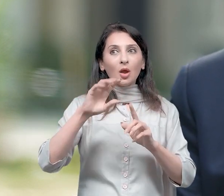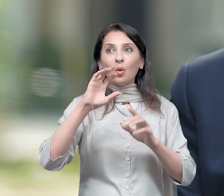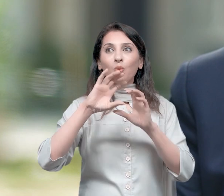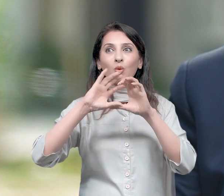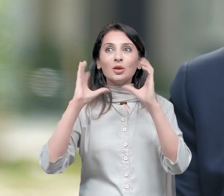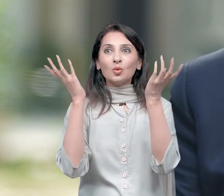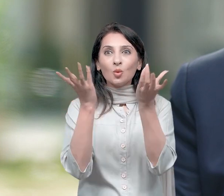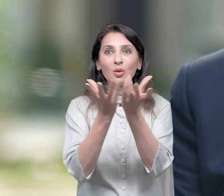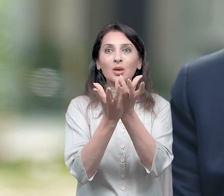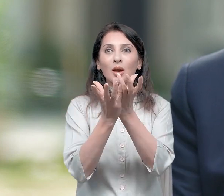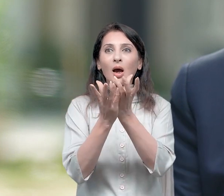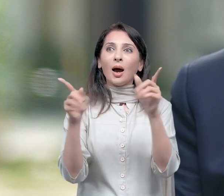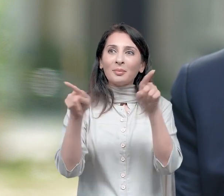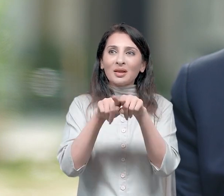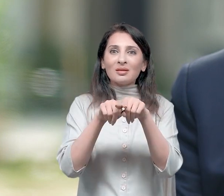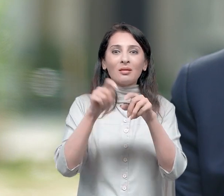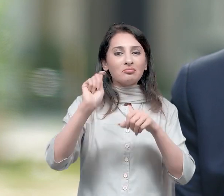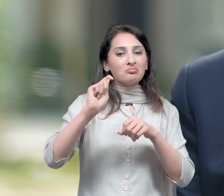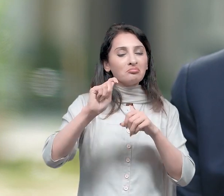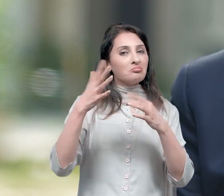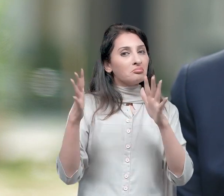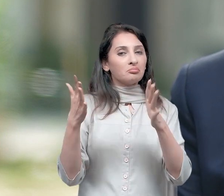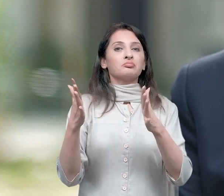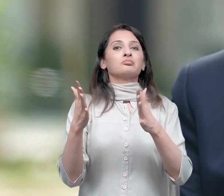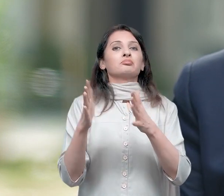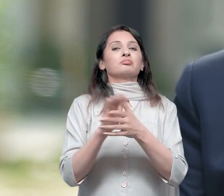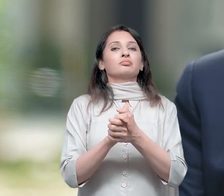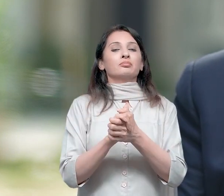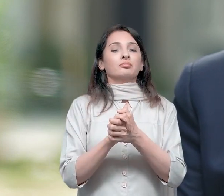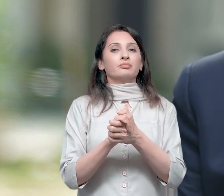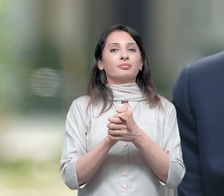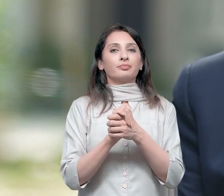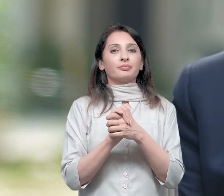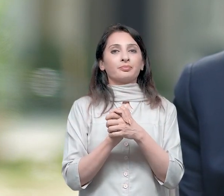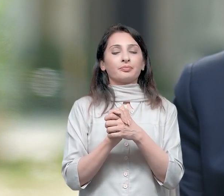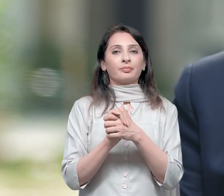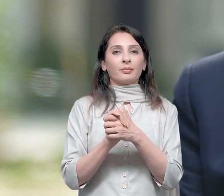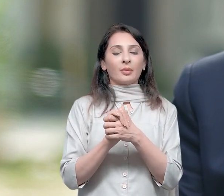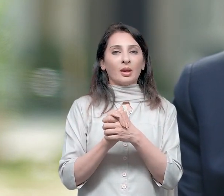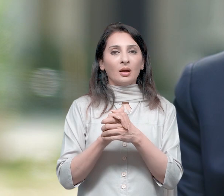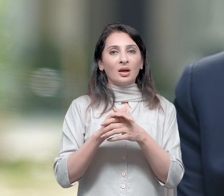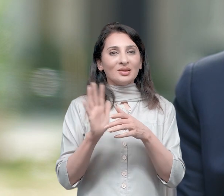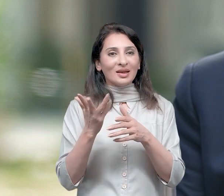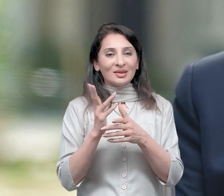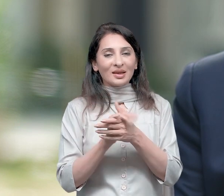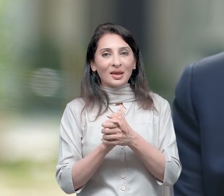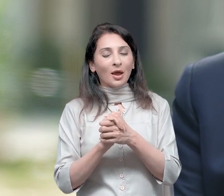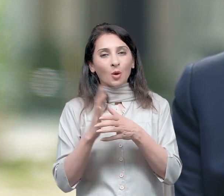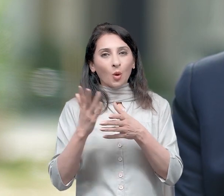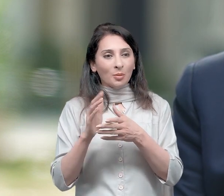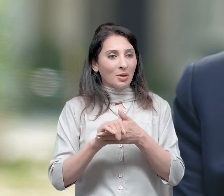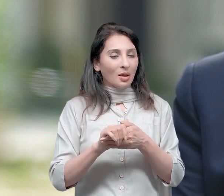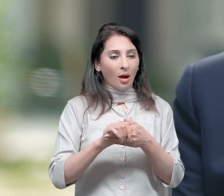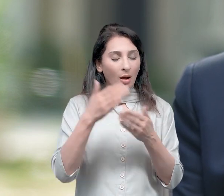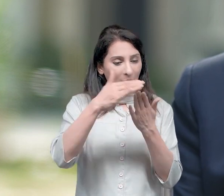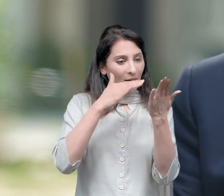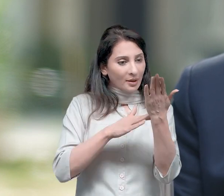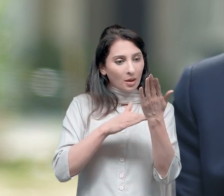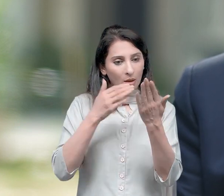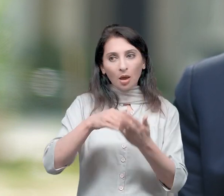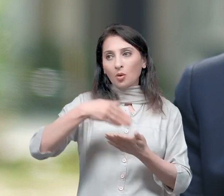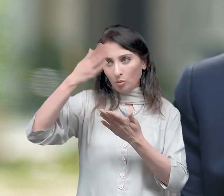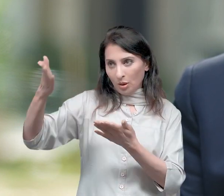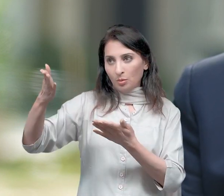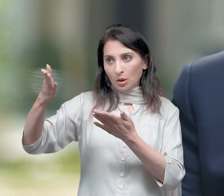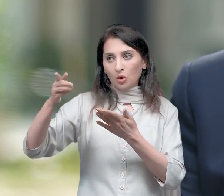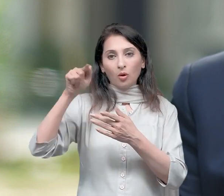ہے، آپ سے جب آپ لیٹر آف کریڈٹ آپ کا ایکسیپٹیبل نہیں ہے، آپ کسی ملک سے کوئی چیز